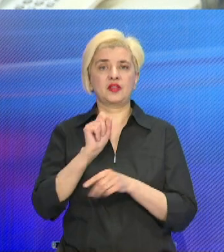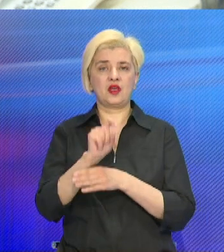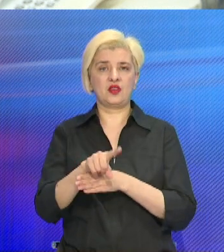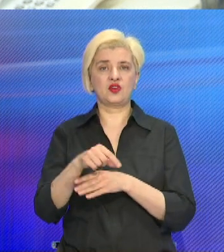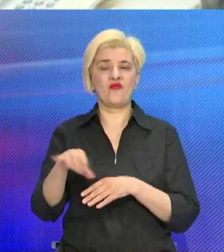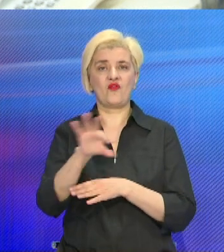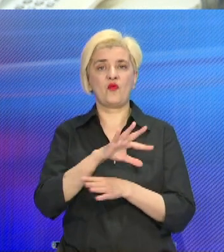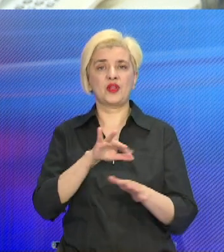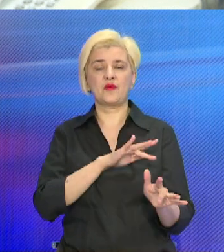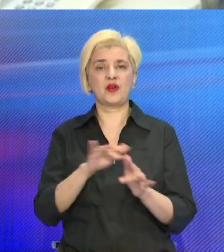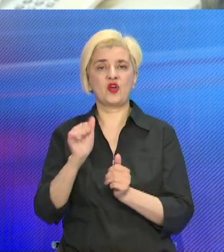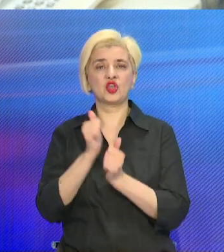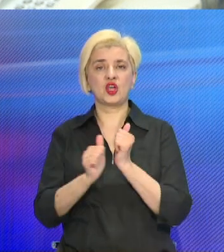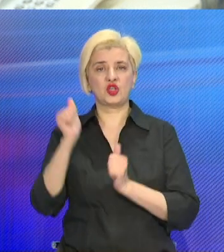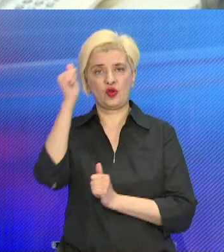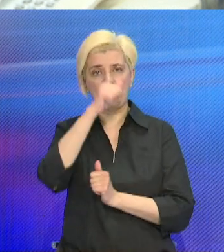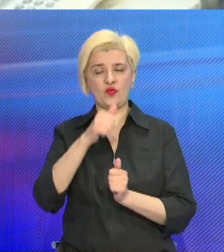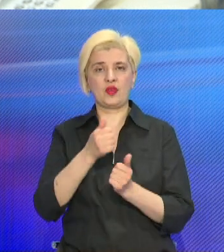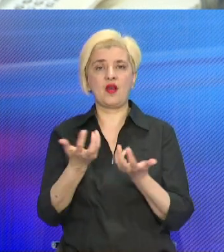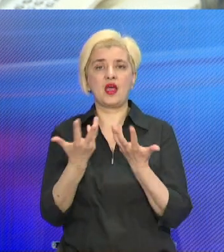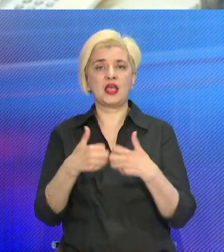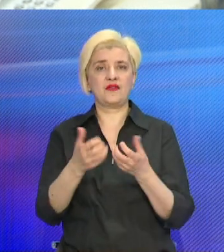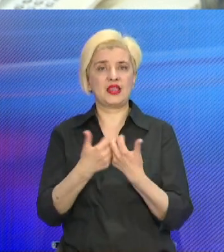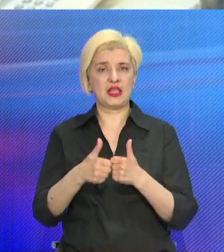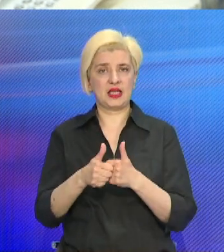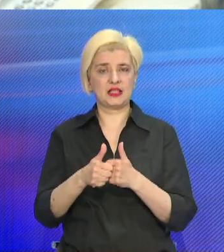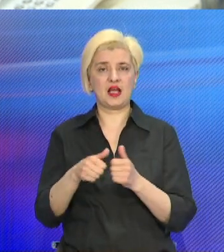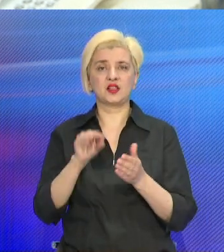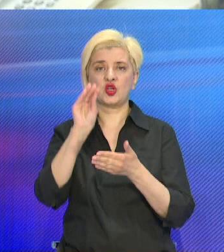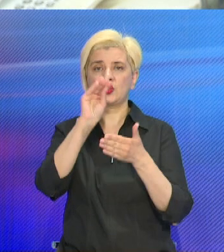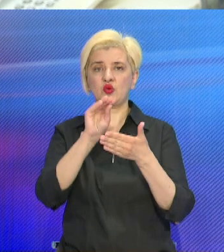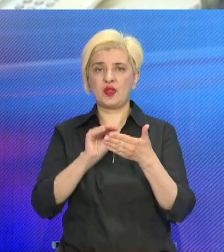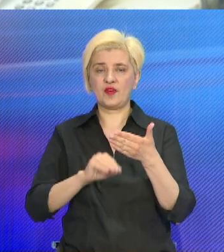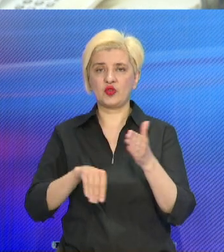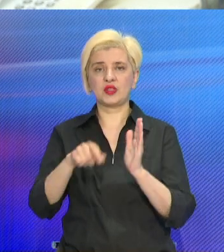ежегодная инвентаризация неиспользуемых объектов, составляются